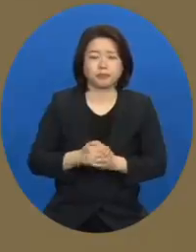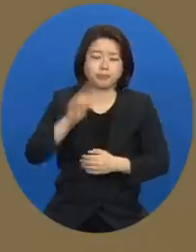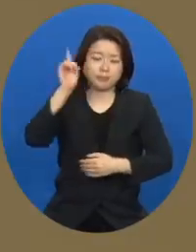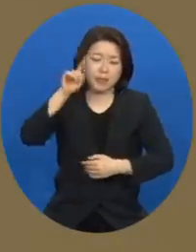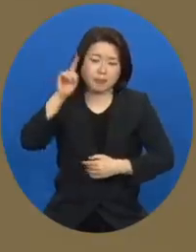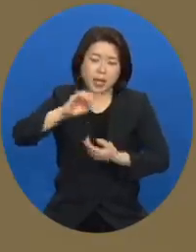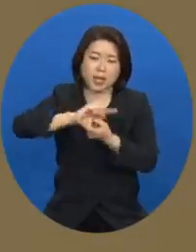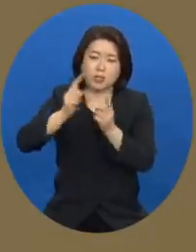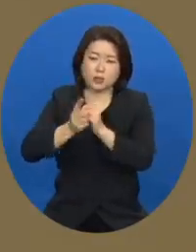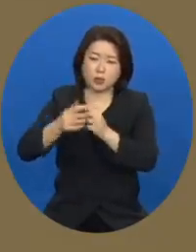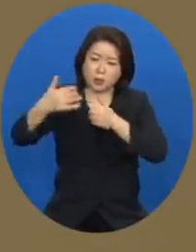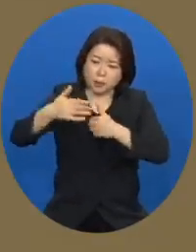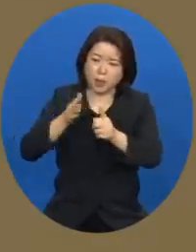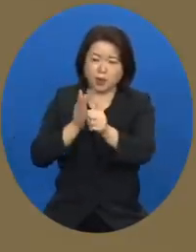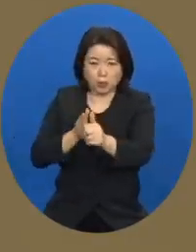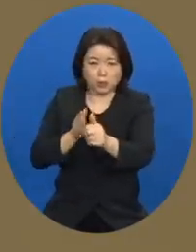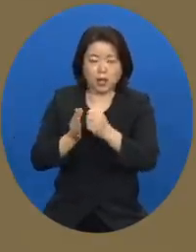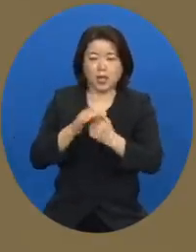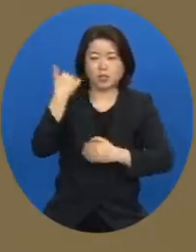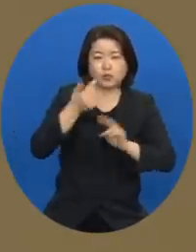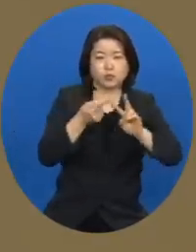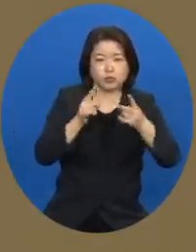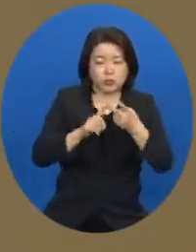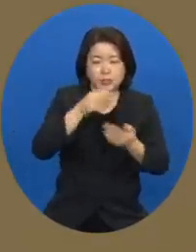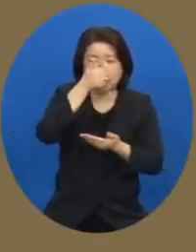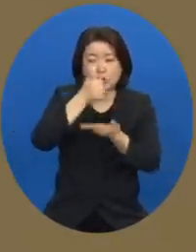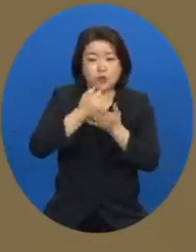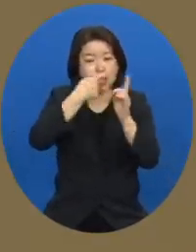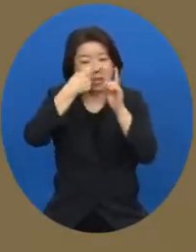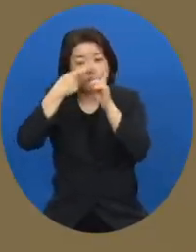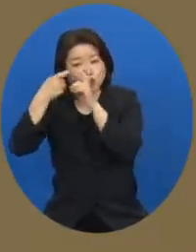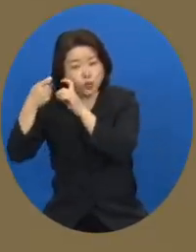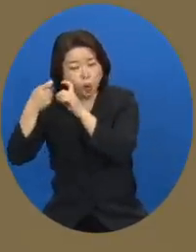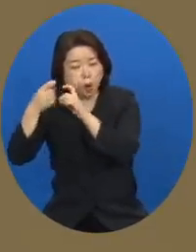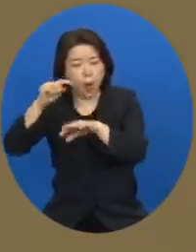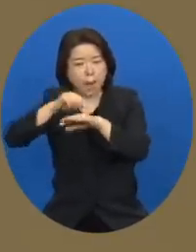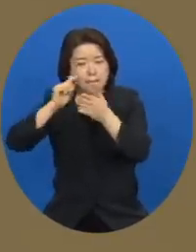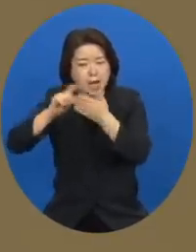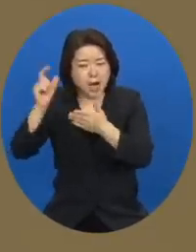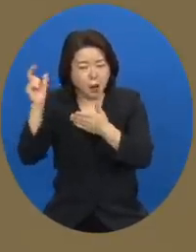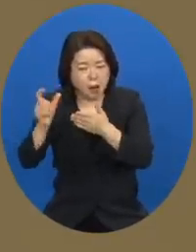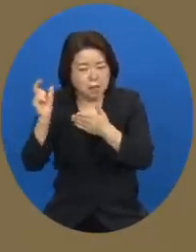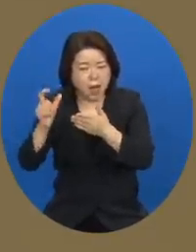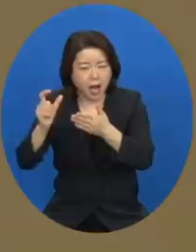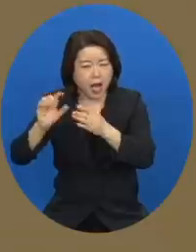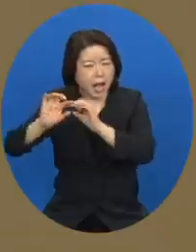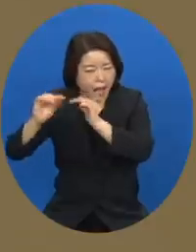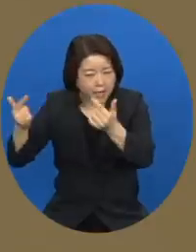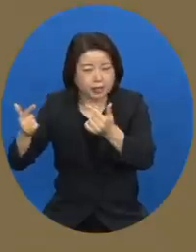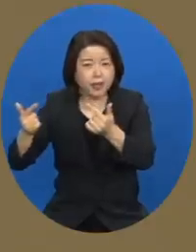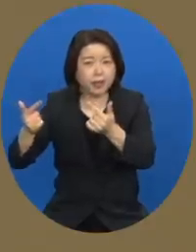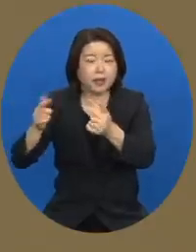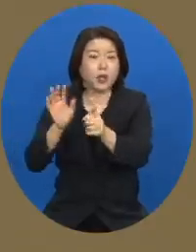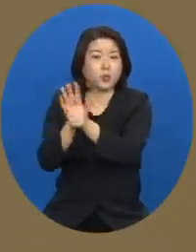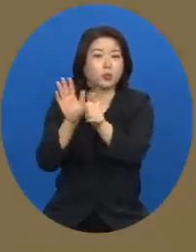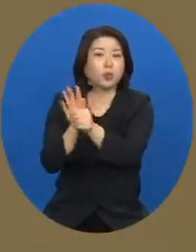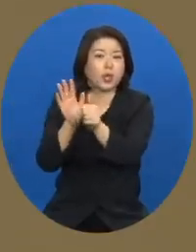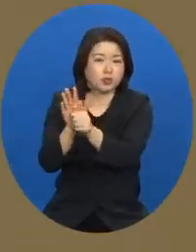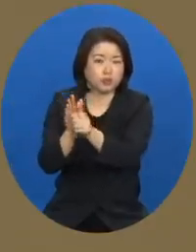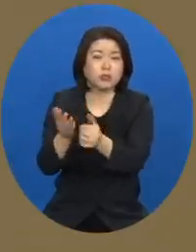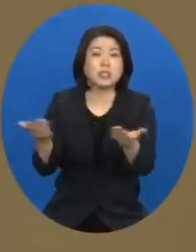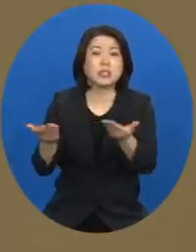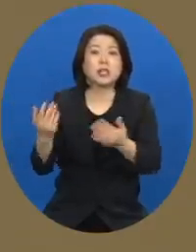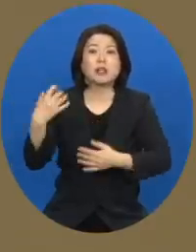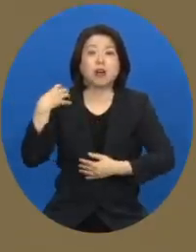매일 피차 곤면하여 누구든지 죄의 유혹으로 마음이 완고하게 되지 않게 해주는